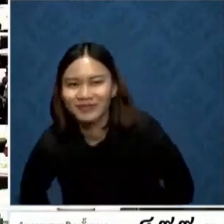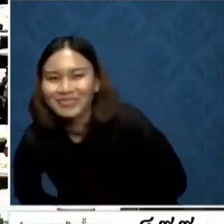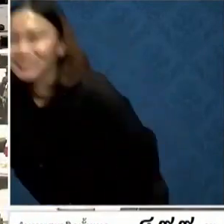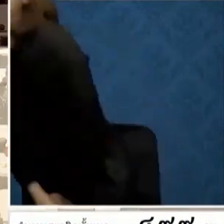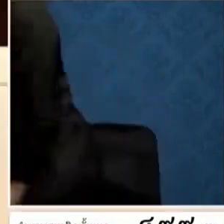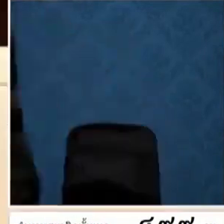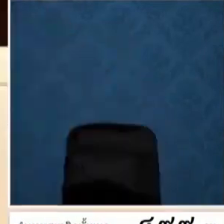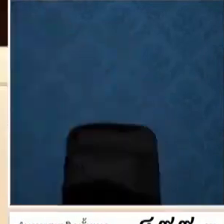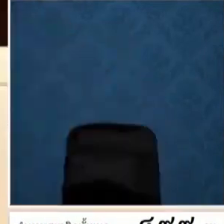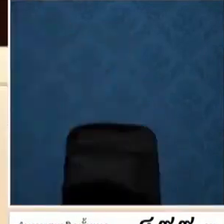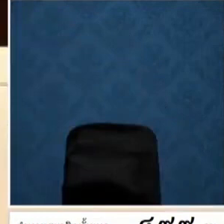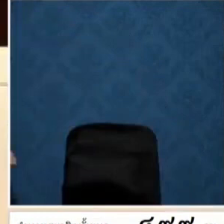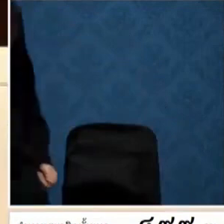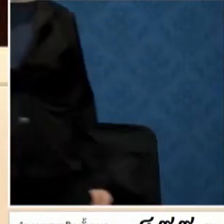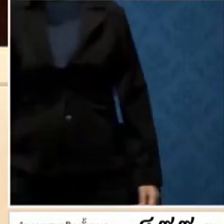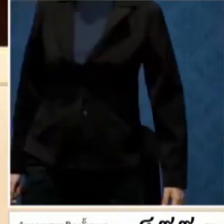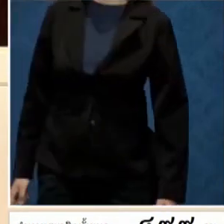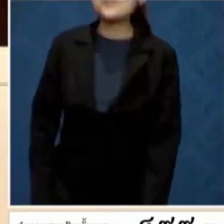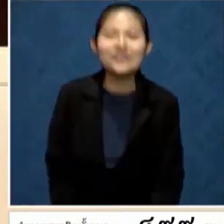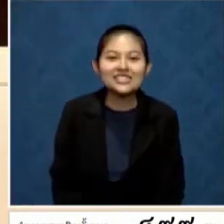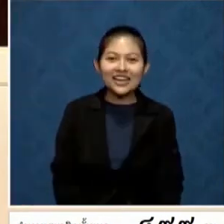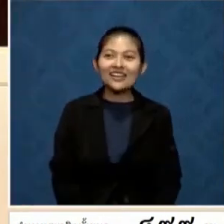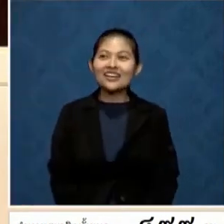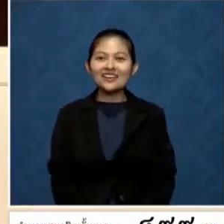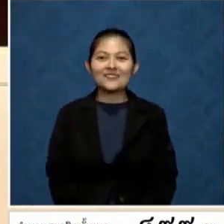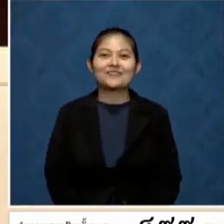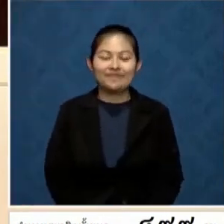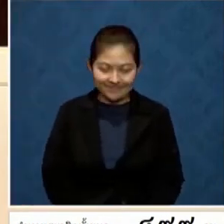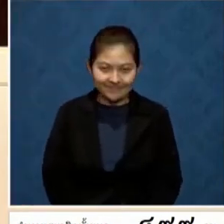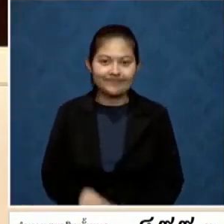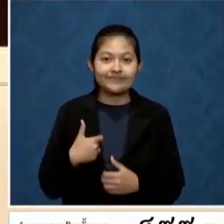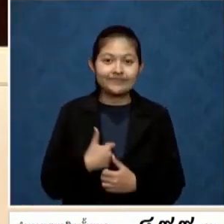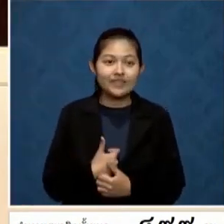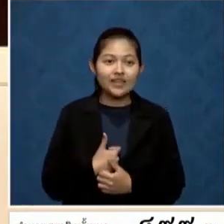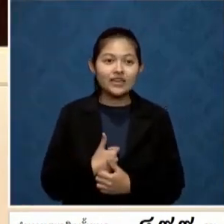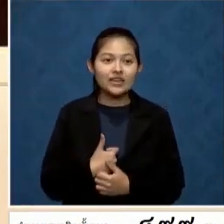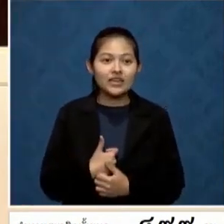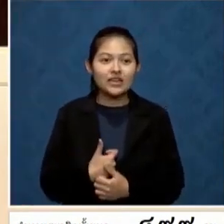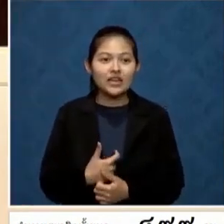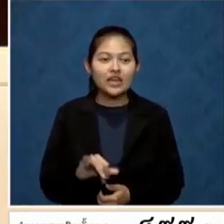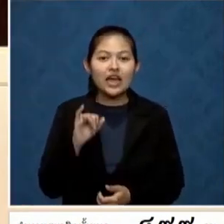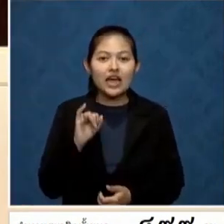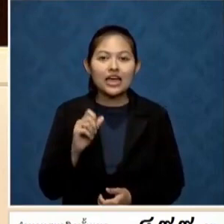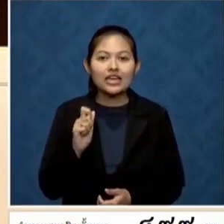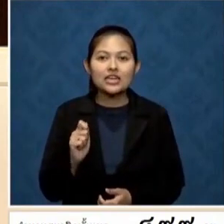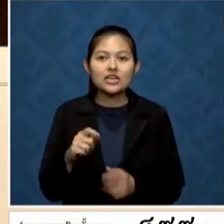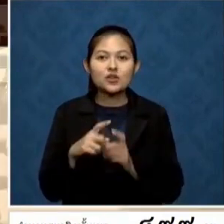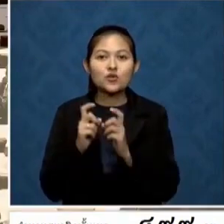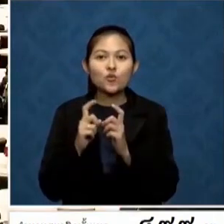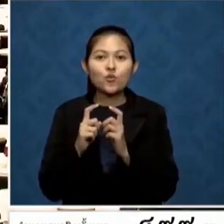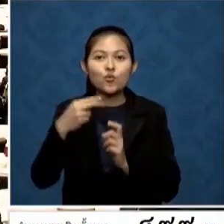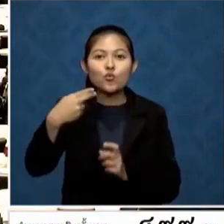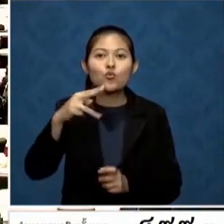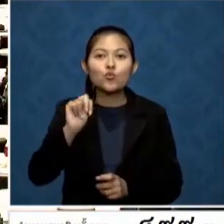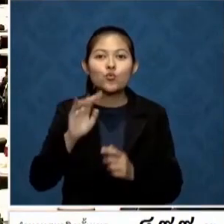ประธานครับขอบคุณครับเอ่อท่านคุณครูมานิชครับผมคำว่าไอ้หนูนี่ต้องถอนนะครับ